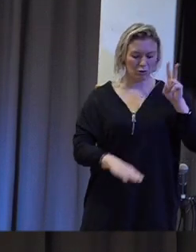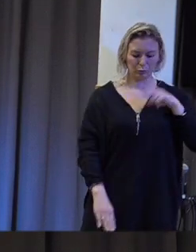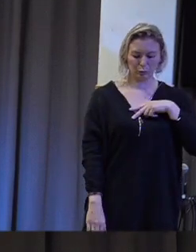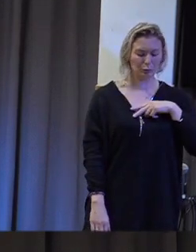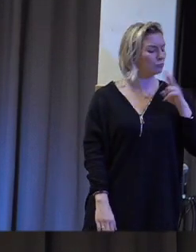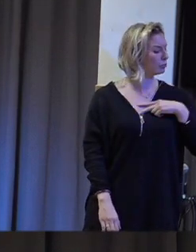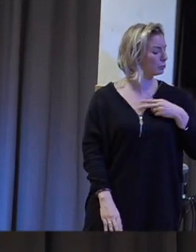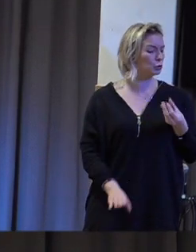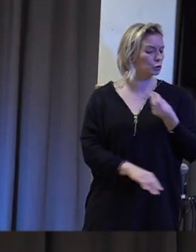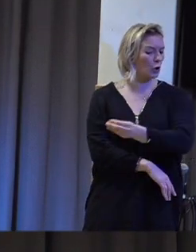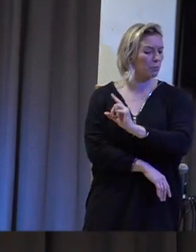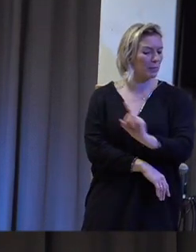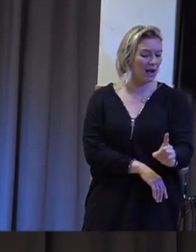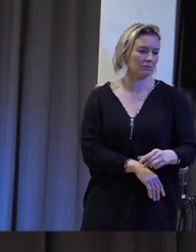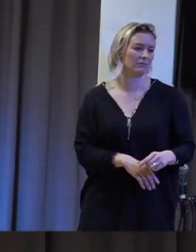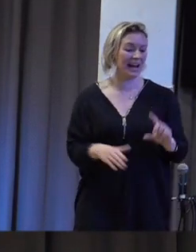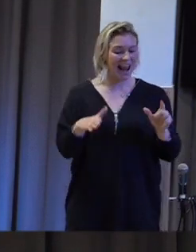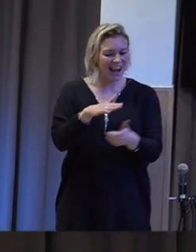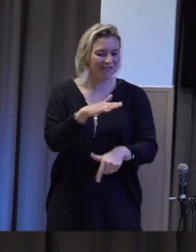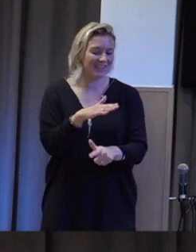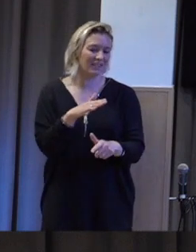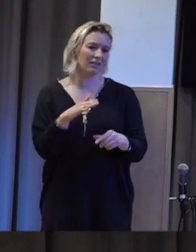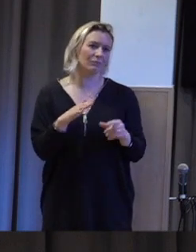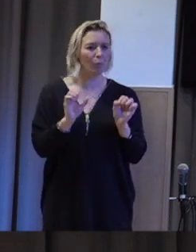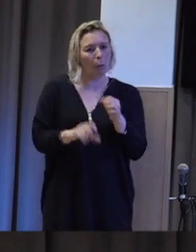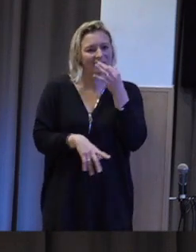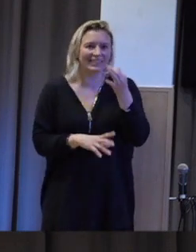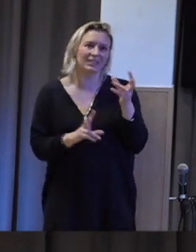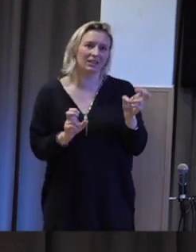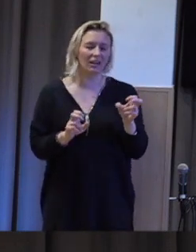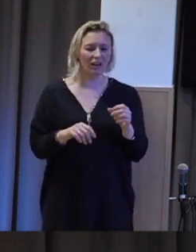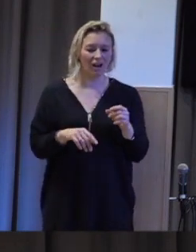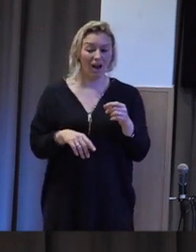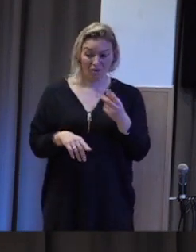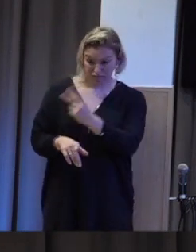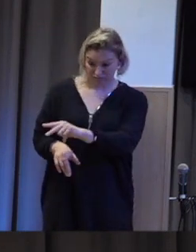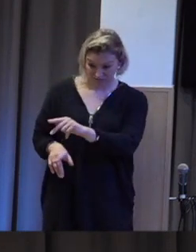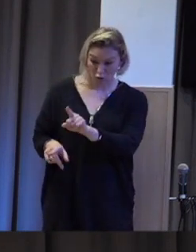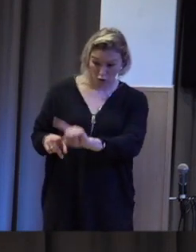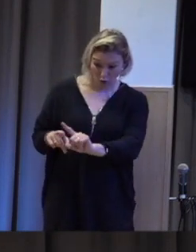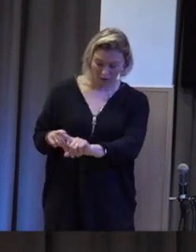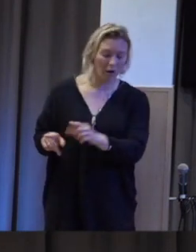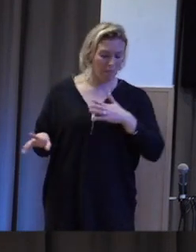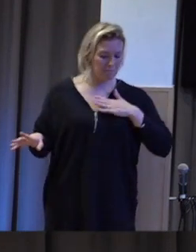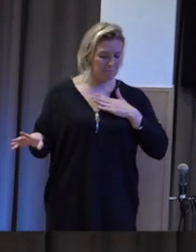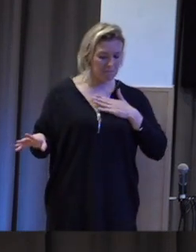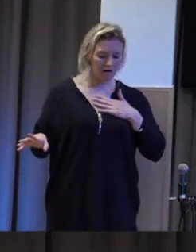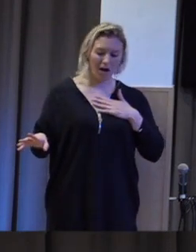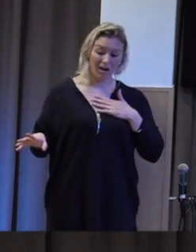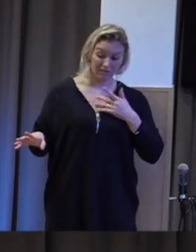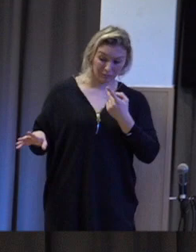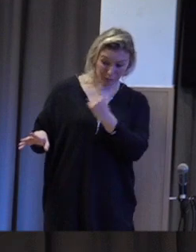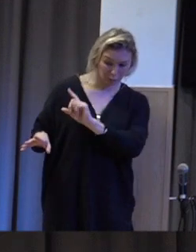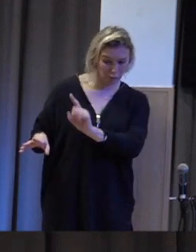pas. Le Lévite, ce qui est à moi n'est pas à toi. Je ne te le donnerai